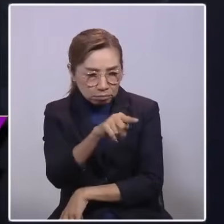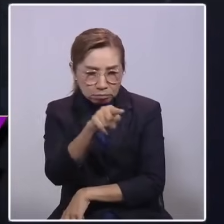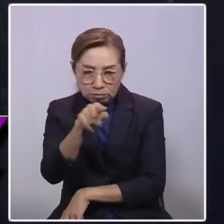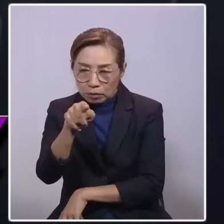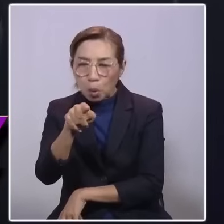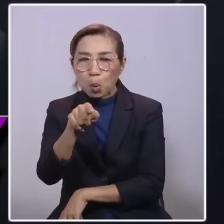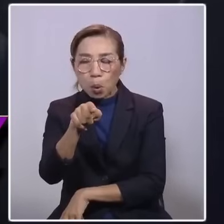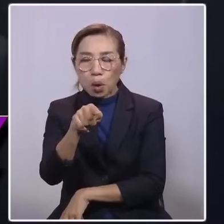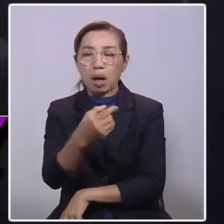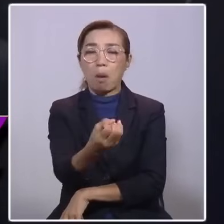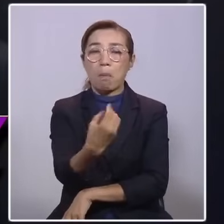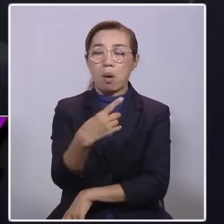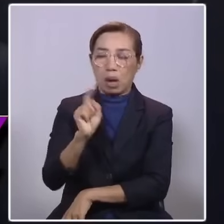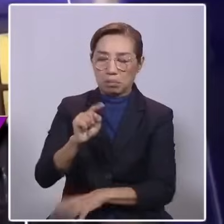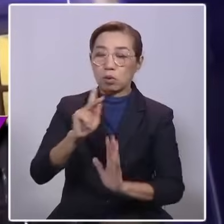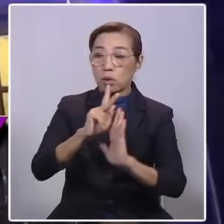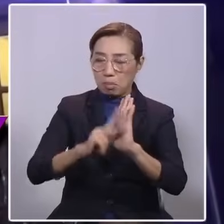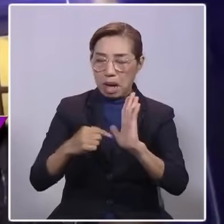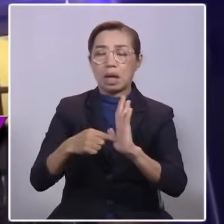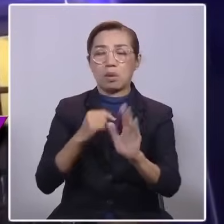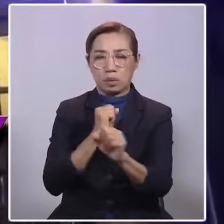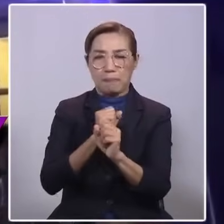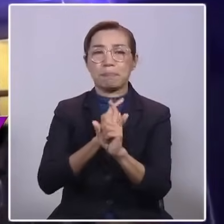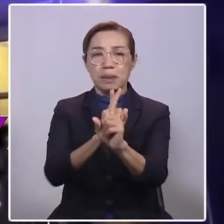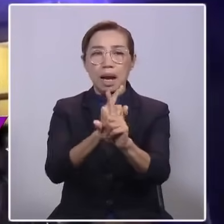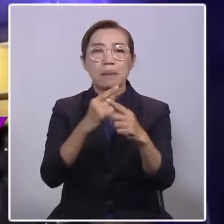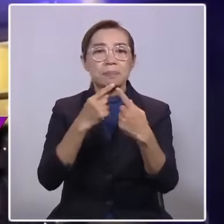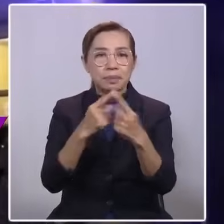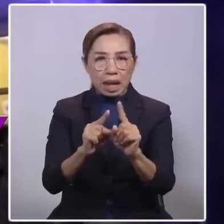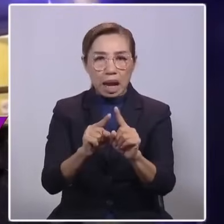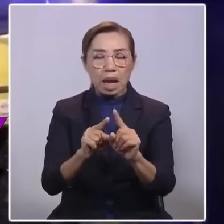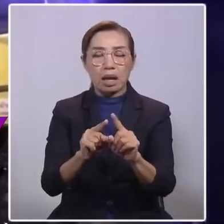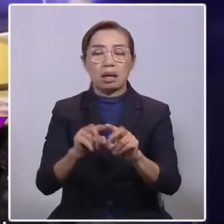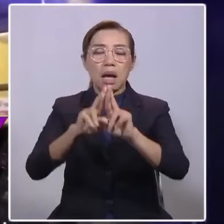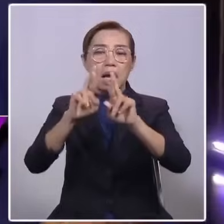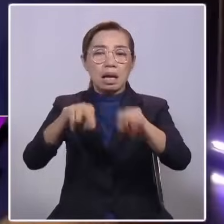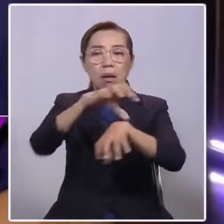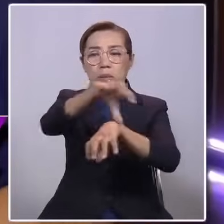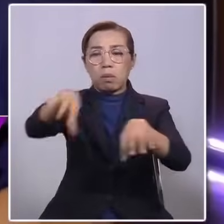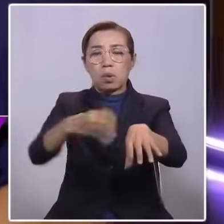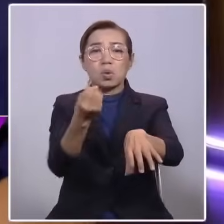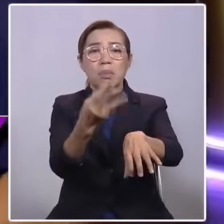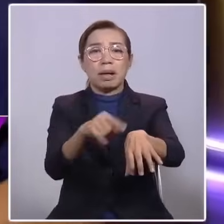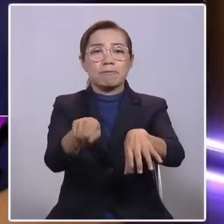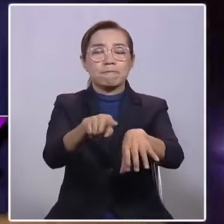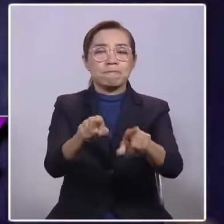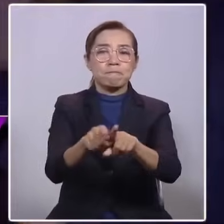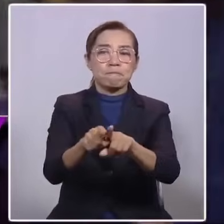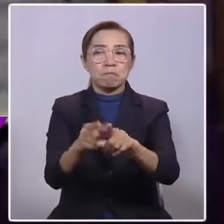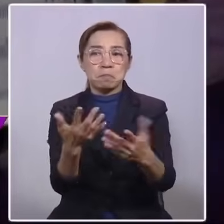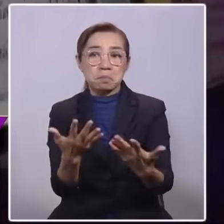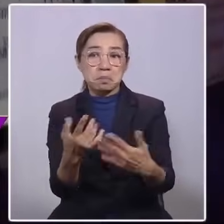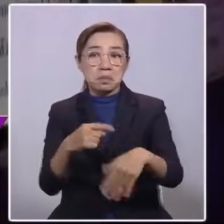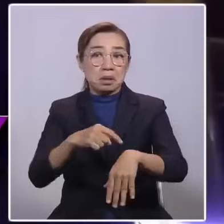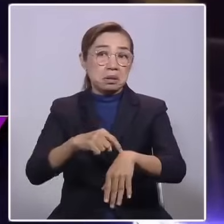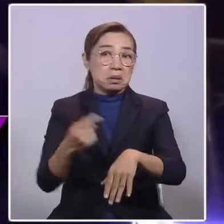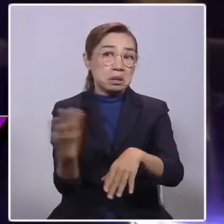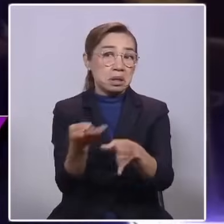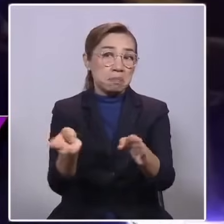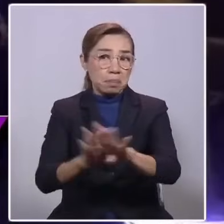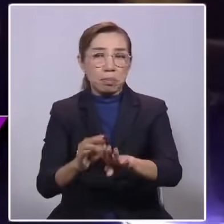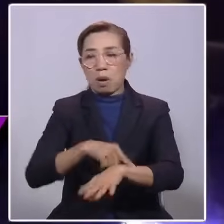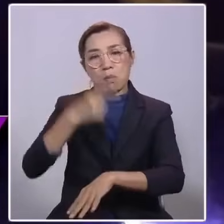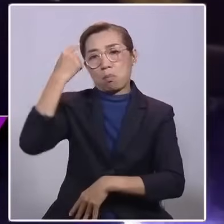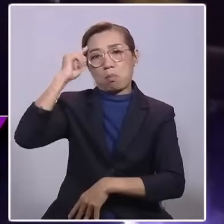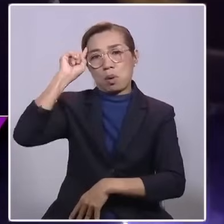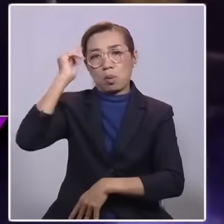ว่าจะปฏิบัติตามกฎหมายอย่างเคร่งครัดแต่ว่าร้านค้าส่วนใหญ่เข้าก็ไม่ได้รับปากนะว่าจะเปิดถึง 4:00นหรือเปล่านะครับ